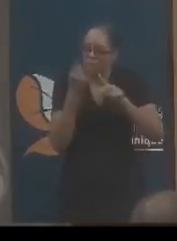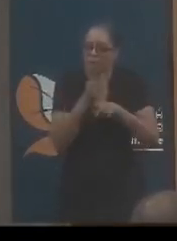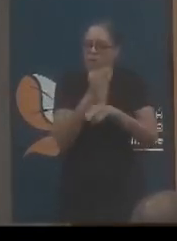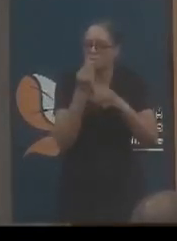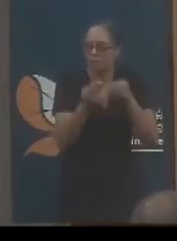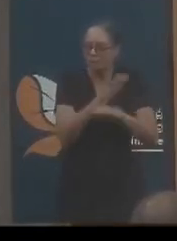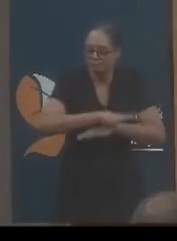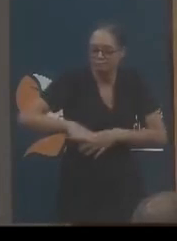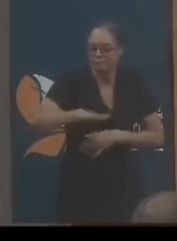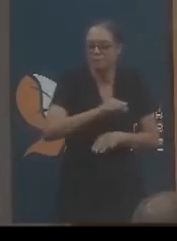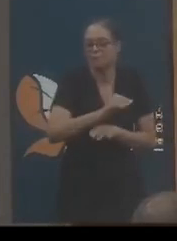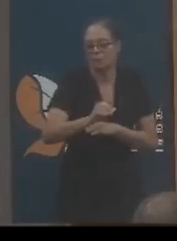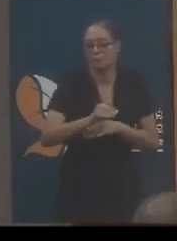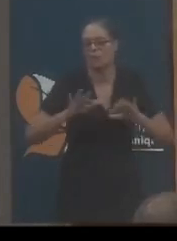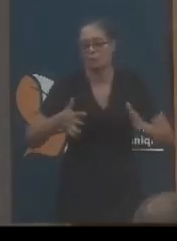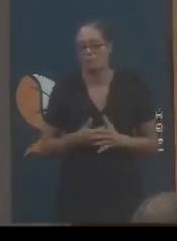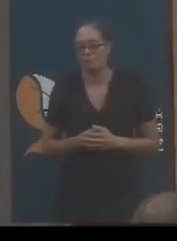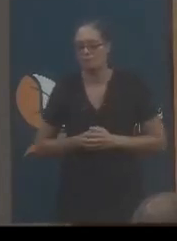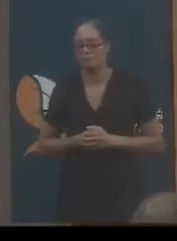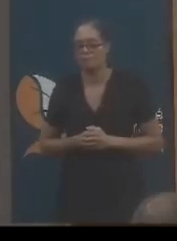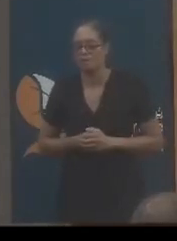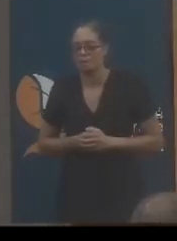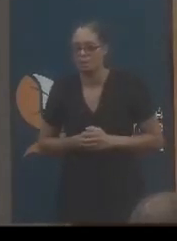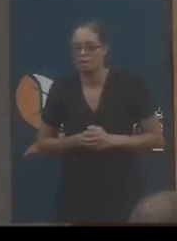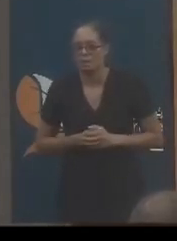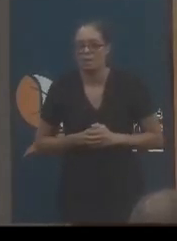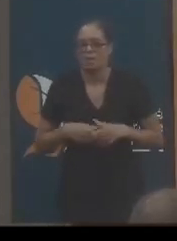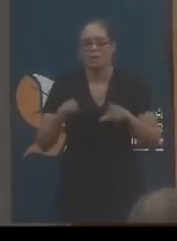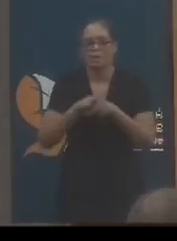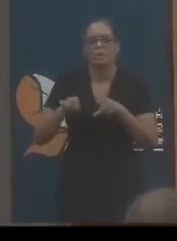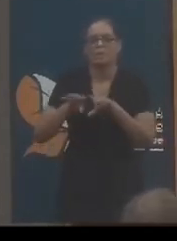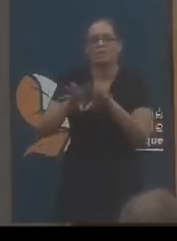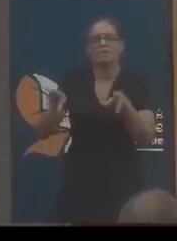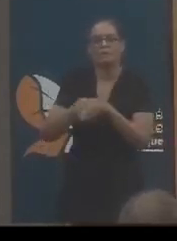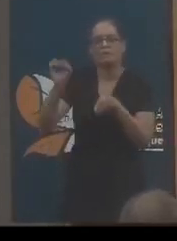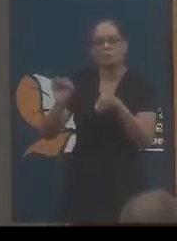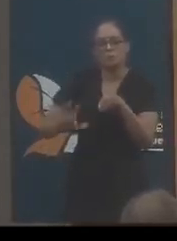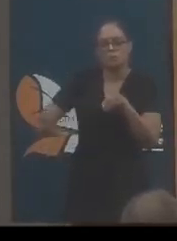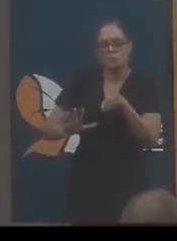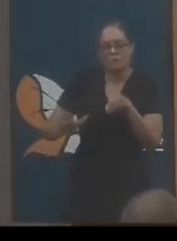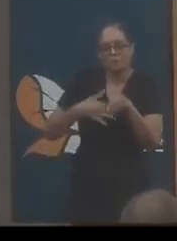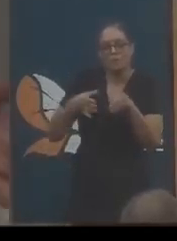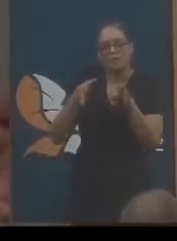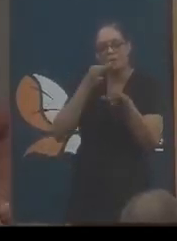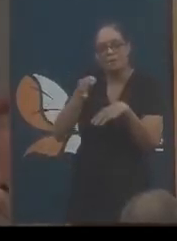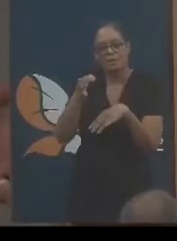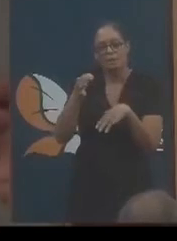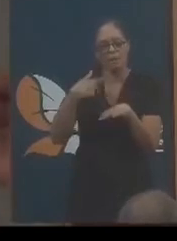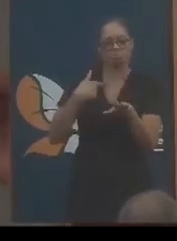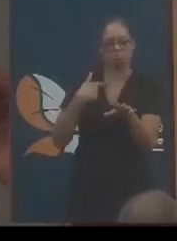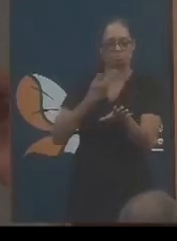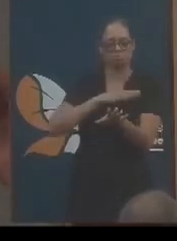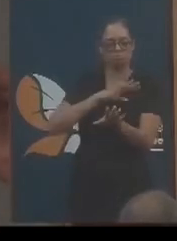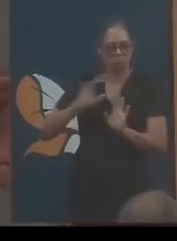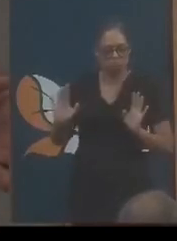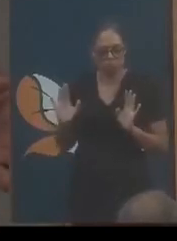Donc, je le regrette pour les familles du Sud, mais je demande à ce qu'on ne me fasse pas porter la